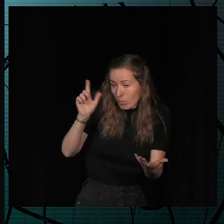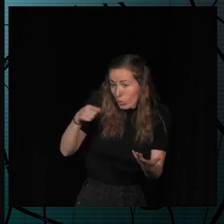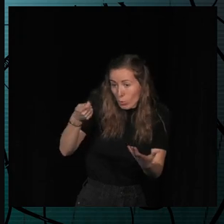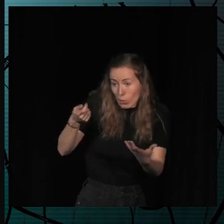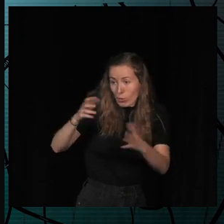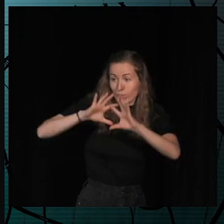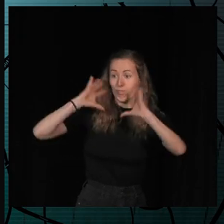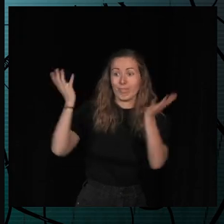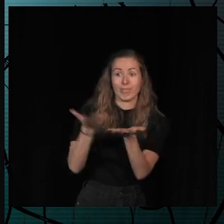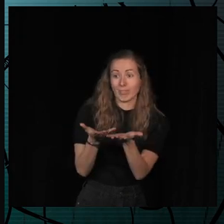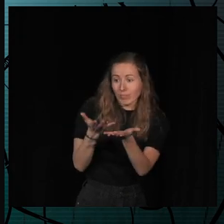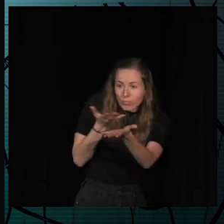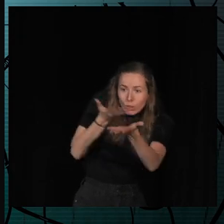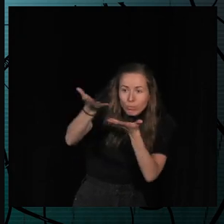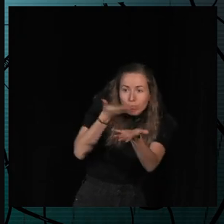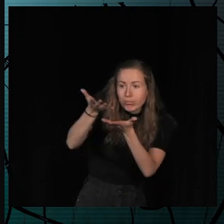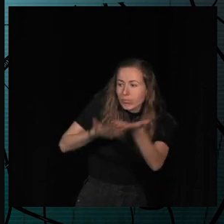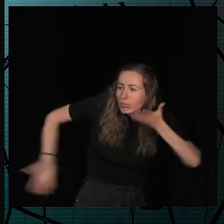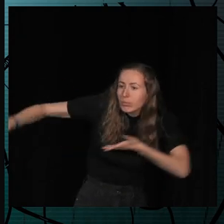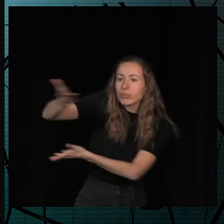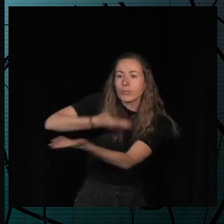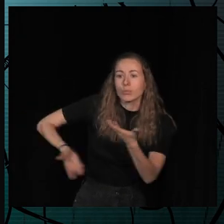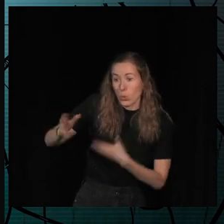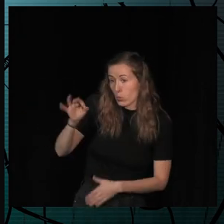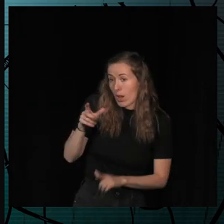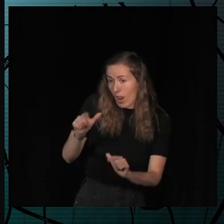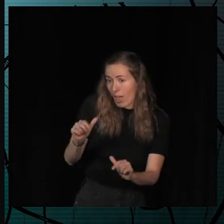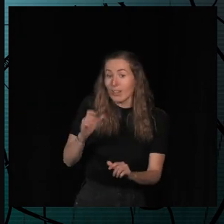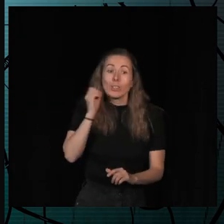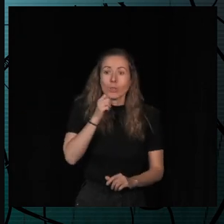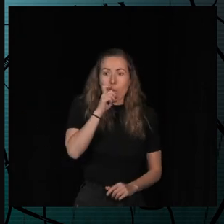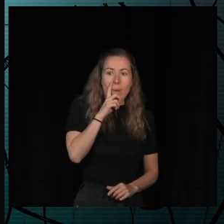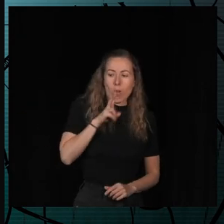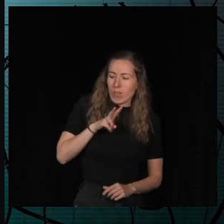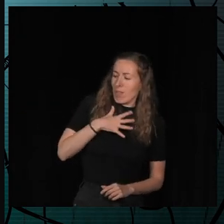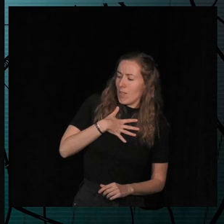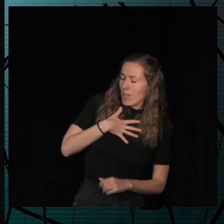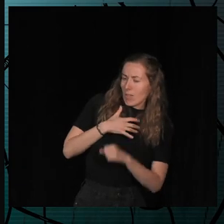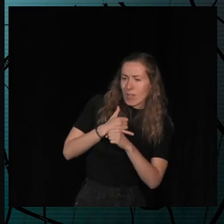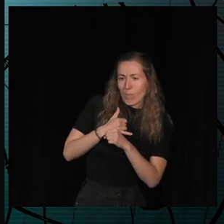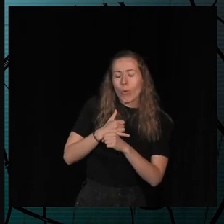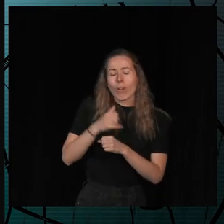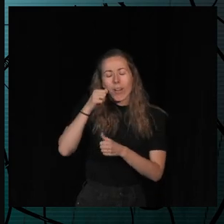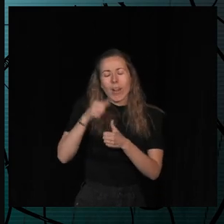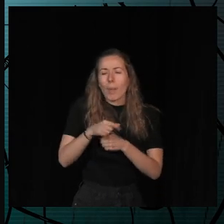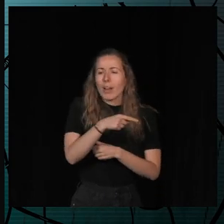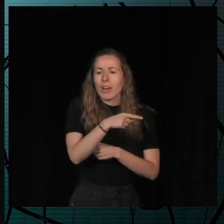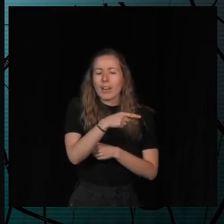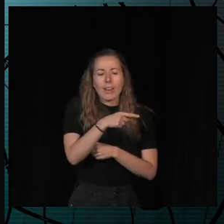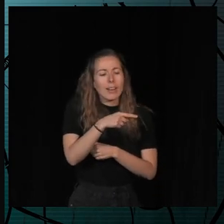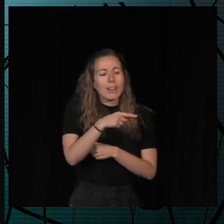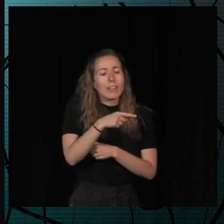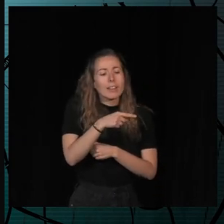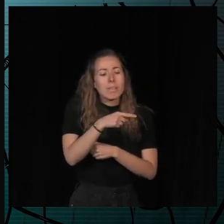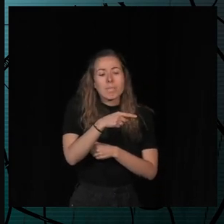à de discussion de dialogue et c'est vrai que ça ça surprend beaucoup les parents enfin c'est la petite phrase de C qui disait à l'époque